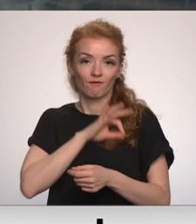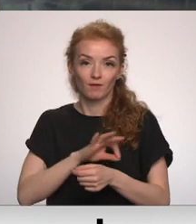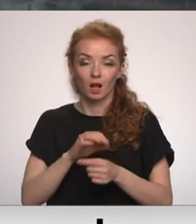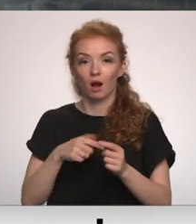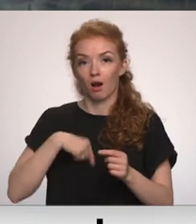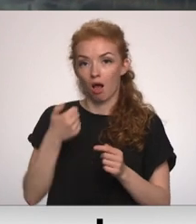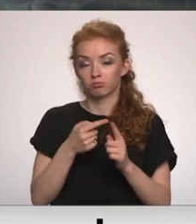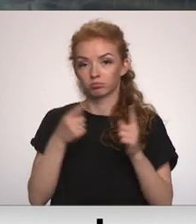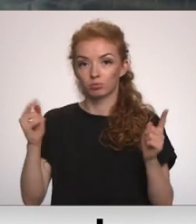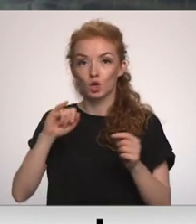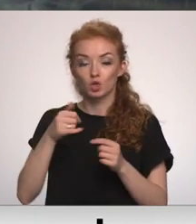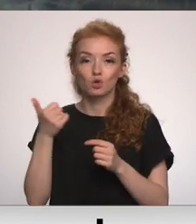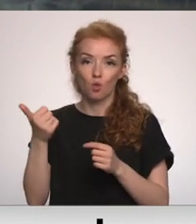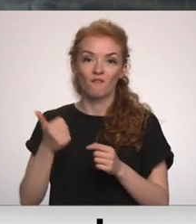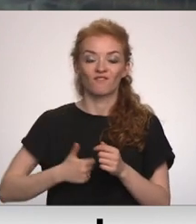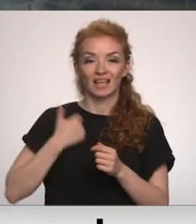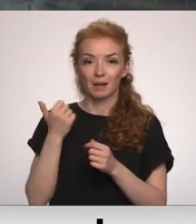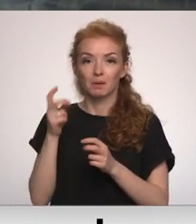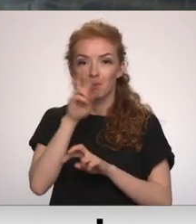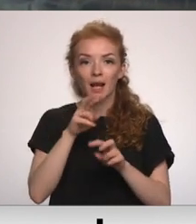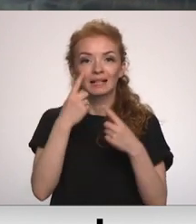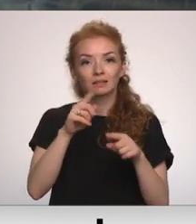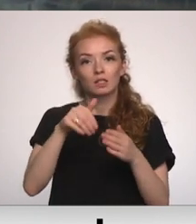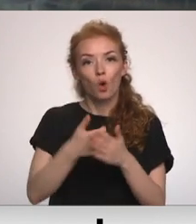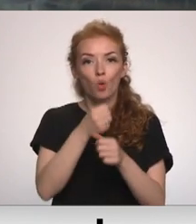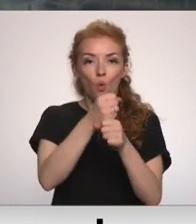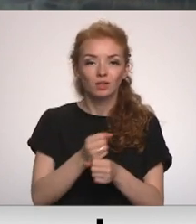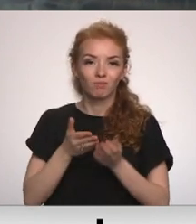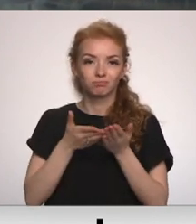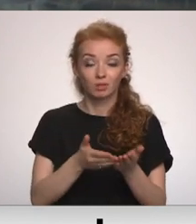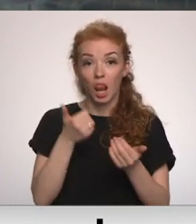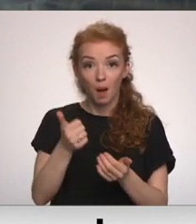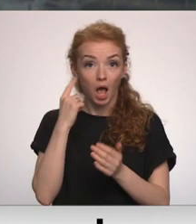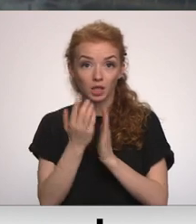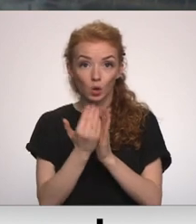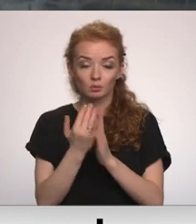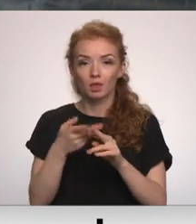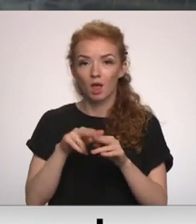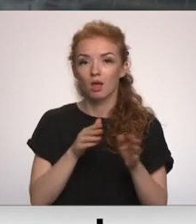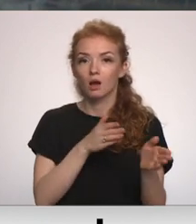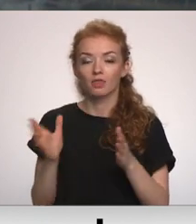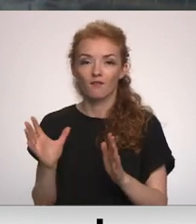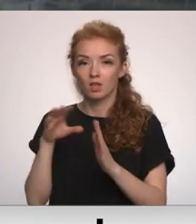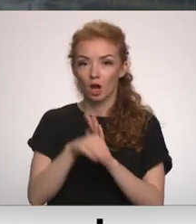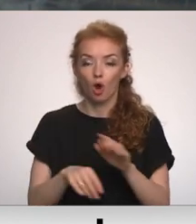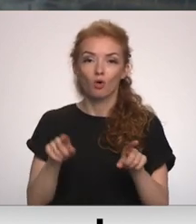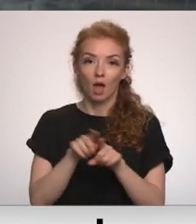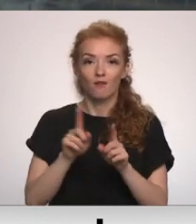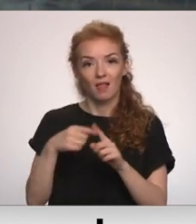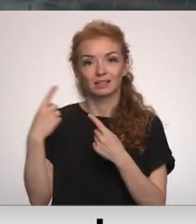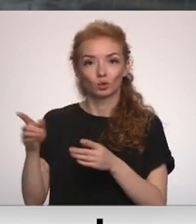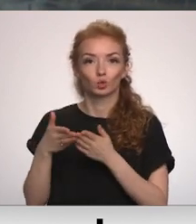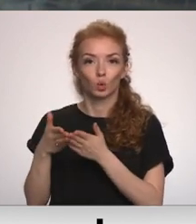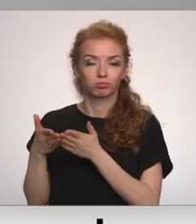jo turisma operatori meklē jaunas pieturvietas un labu atsauksmju gadījumā ir gatavi iekļaut Liepāju arī citu kruīzu